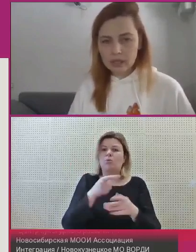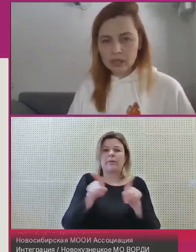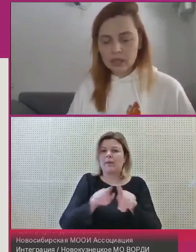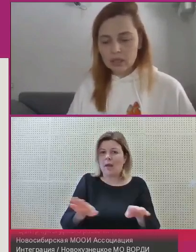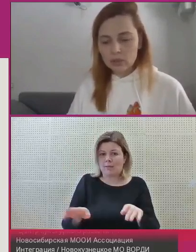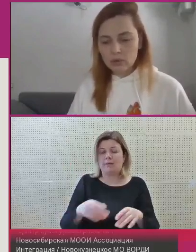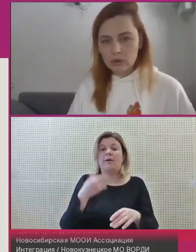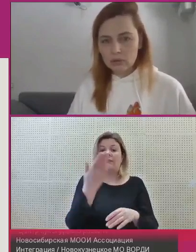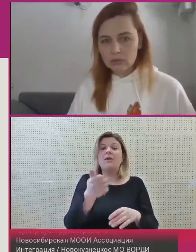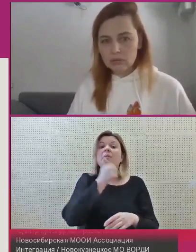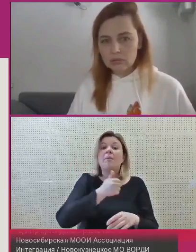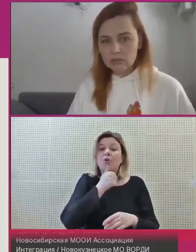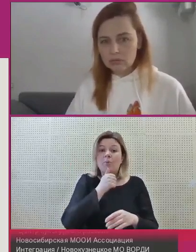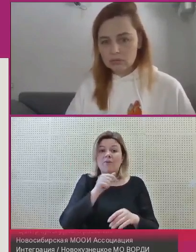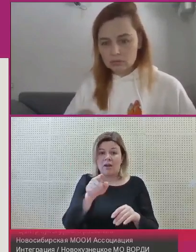попробовали, то